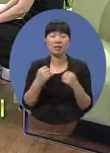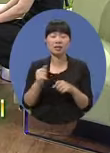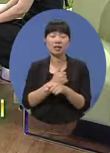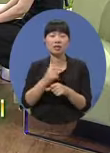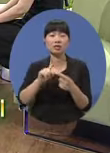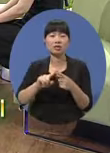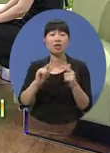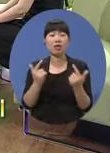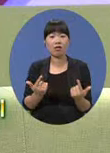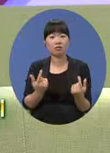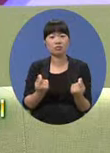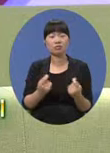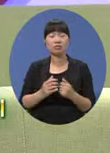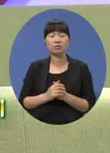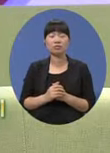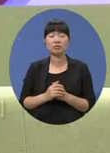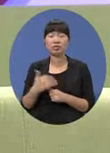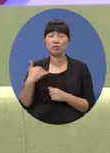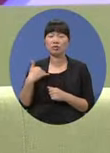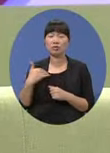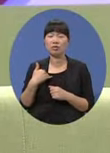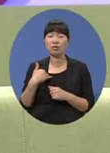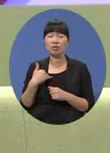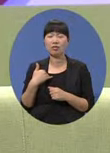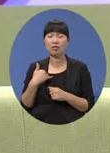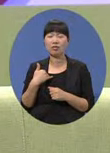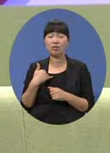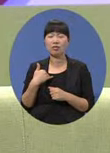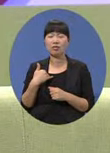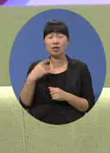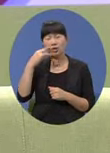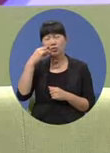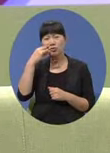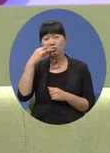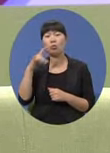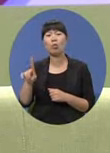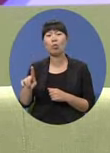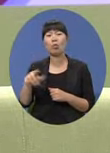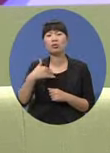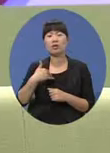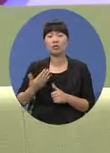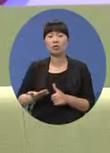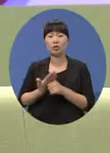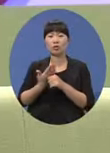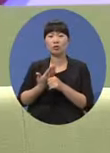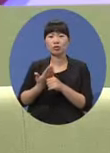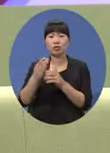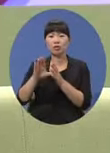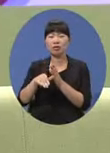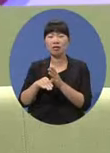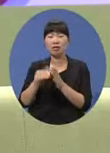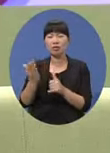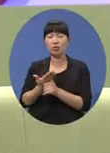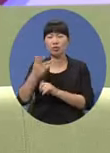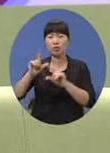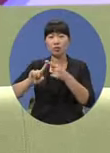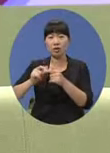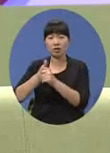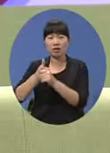건 아니고, 그리고 제가 그게 제일 궁금한 게, 제 양육하면서 보통 양육 태도에